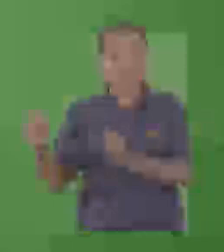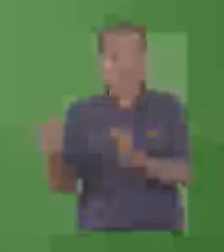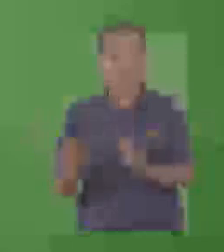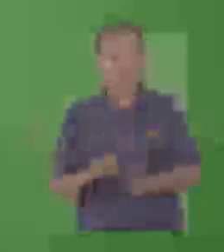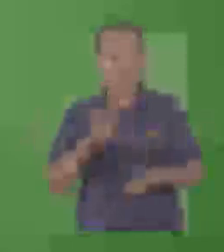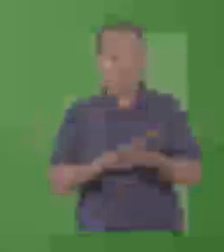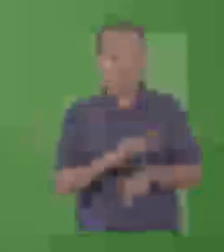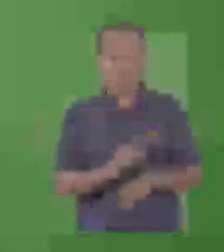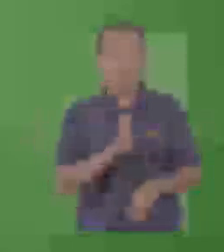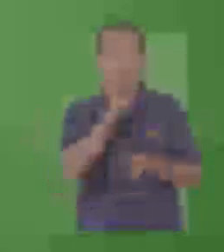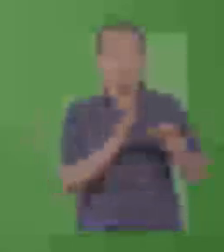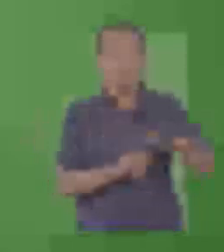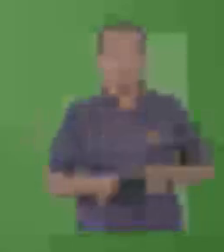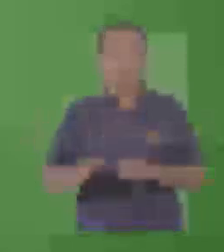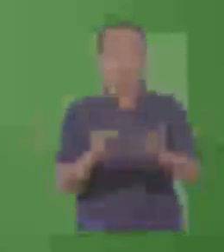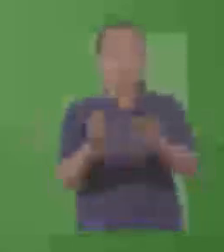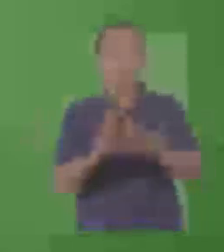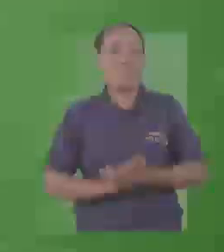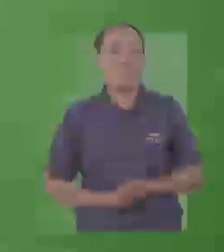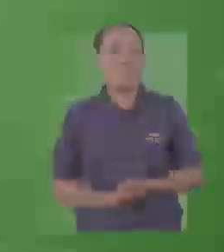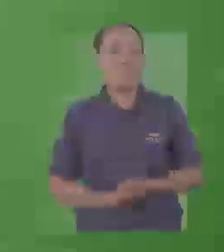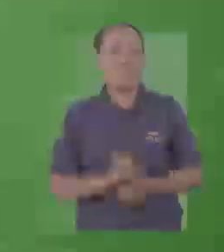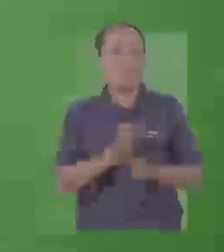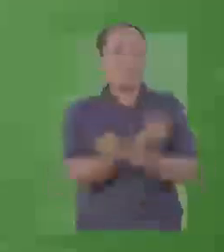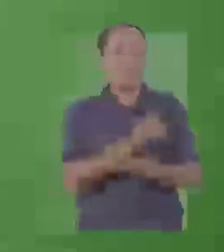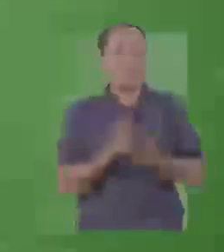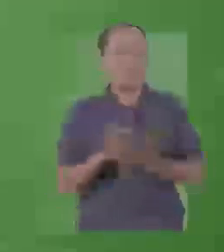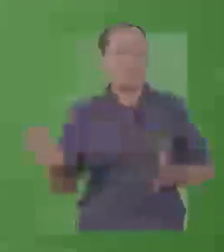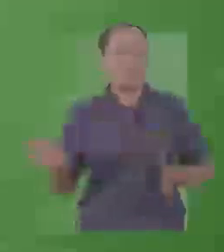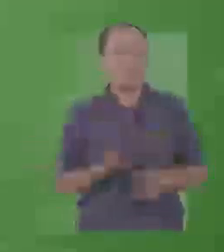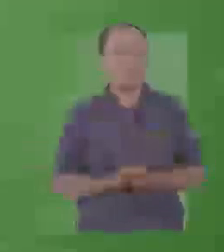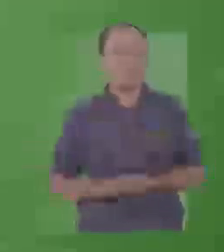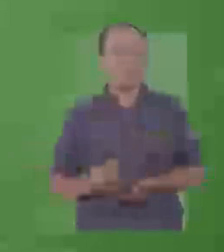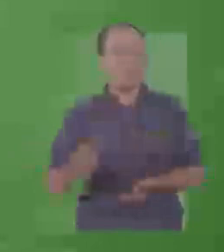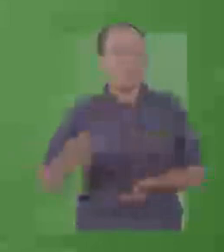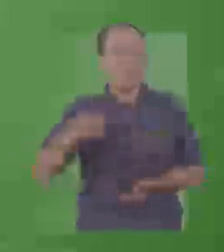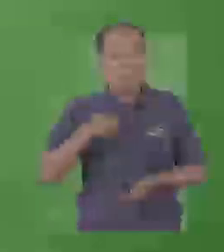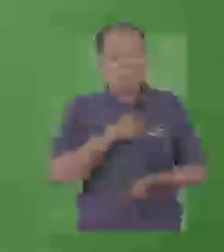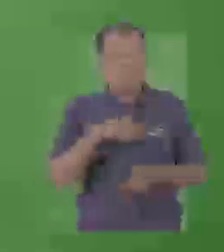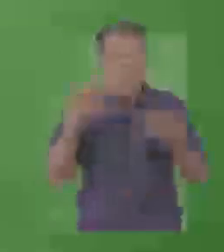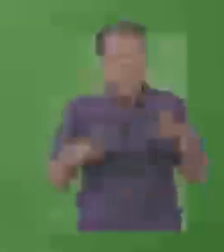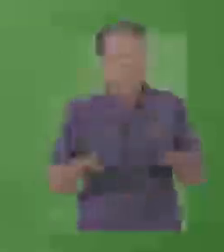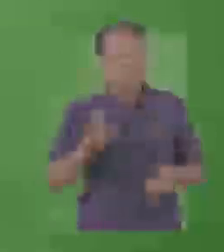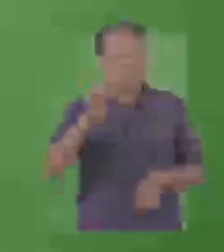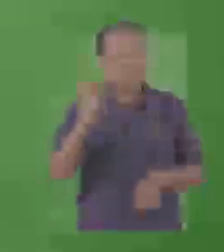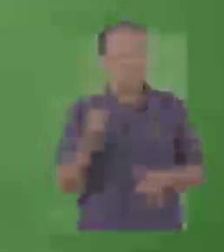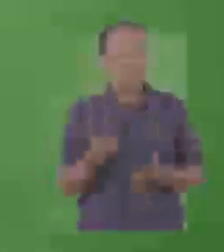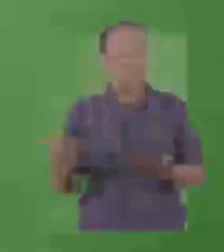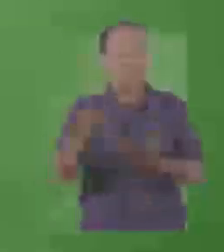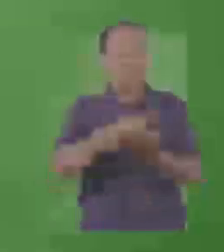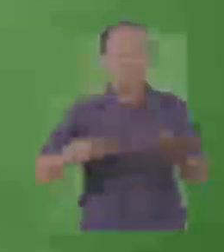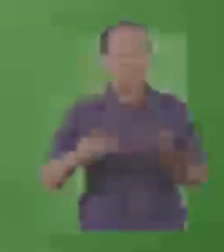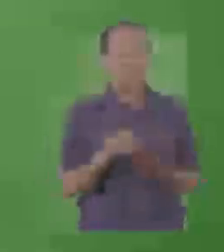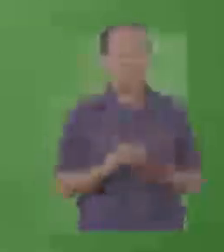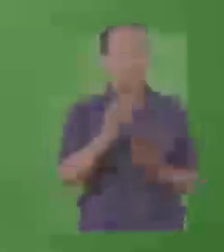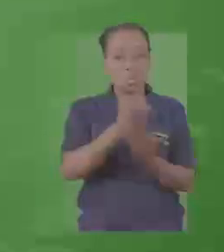Chers élèves, nous sommes au terme de notre première partie, un cadre naturel